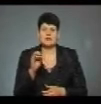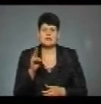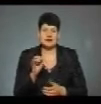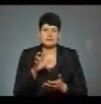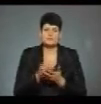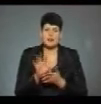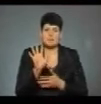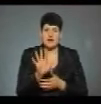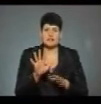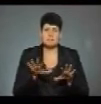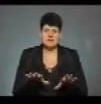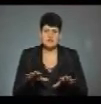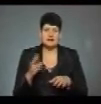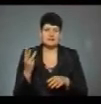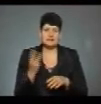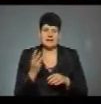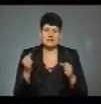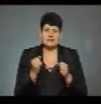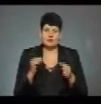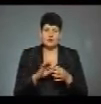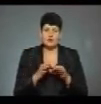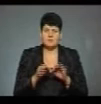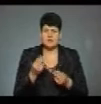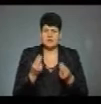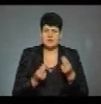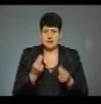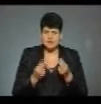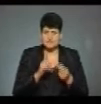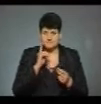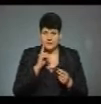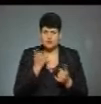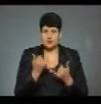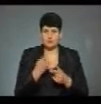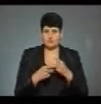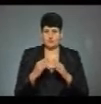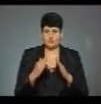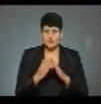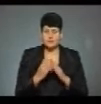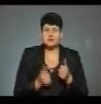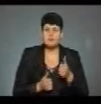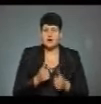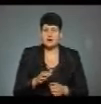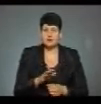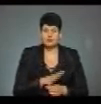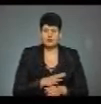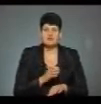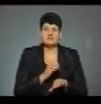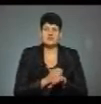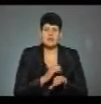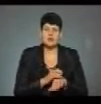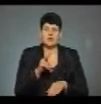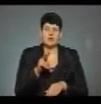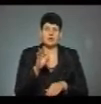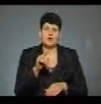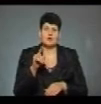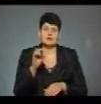на 3-х зимових юнацьких олімпійських іграх, сьогодні повернулася додому. Змагання відбувалися в швейцарській Лозанні.